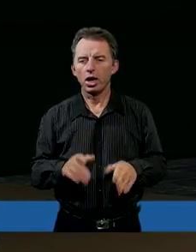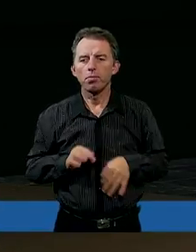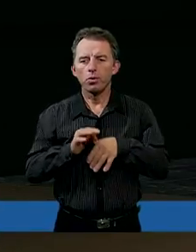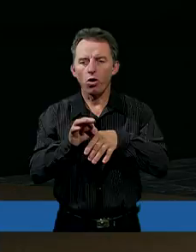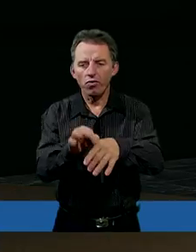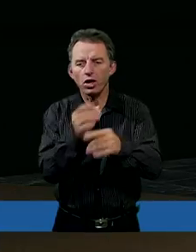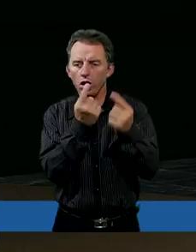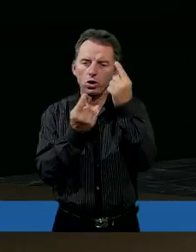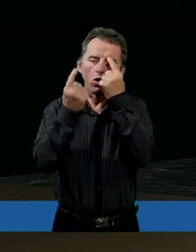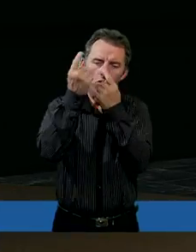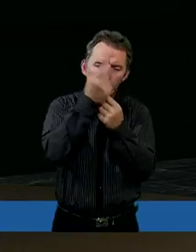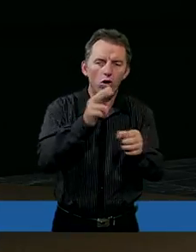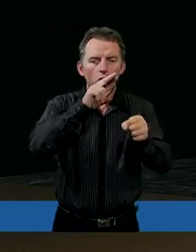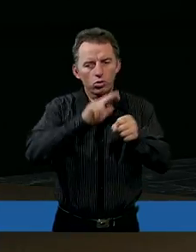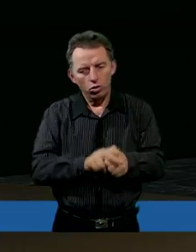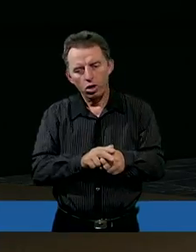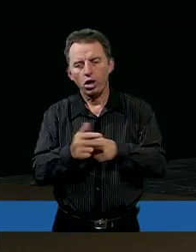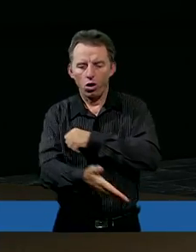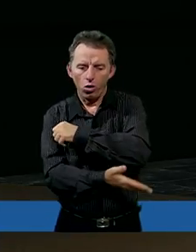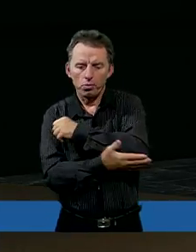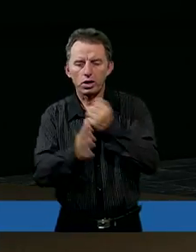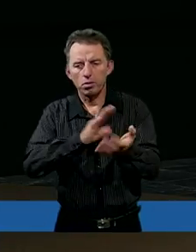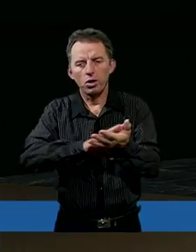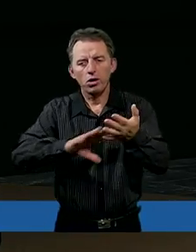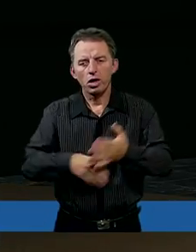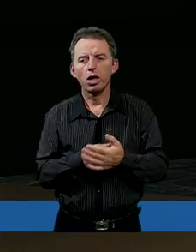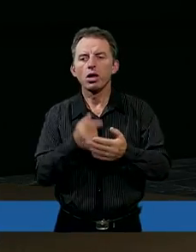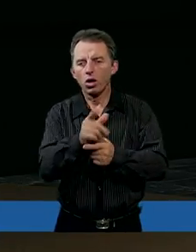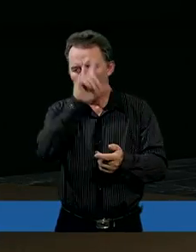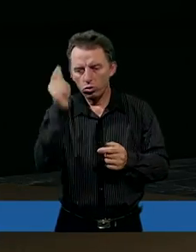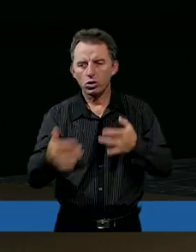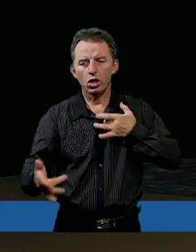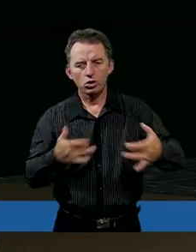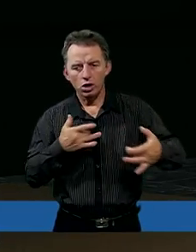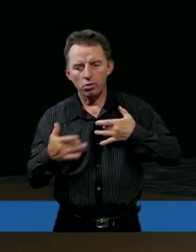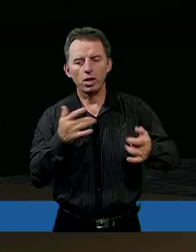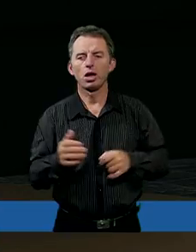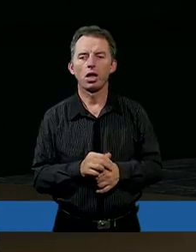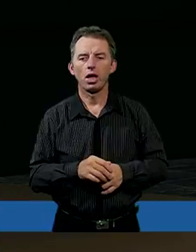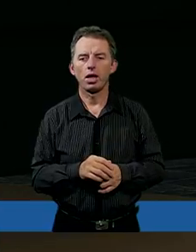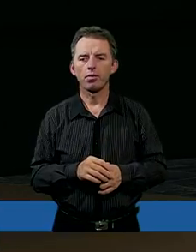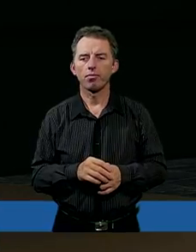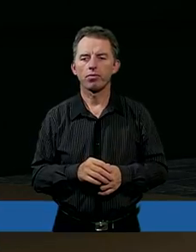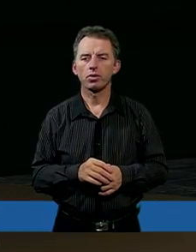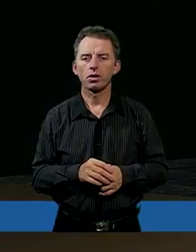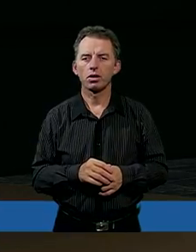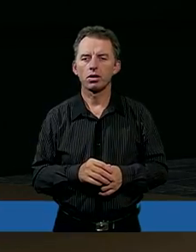i rozważamy niektóre partie Pisma Świętego, dotyczy ludzkiego cierpienia. I